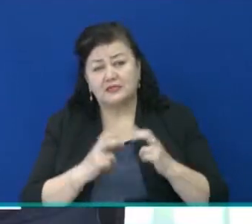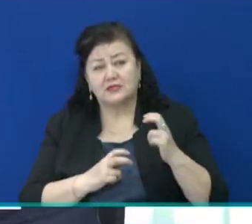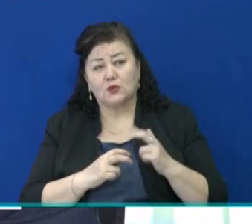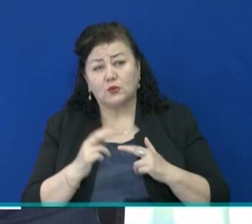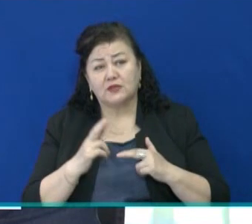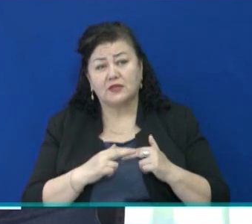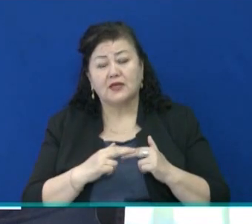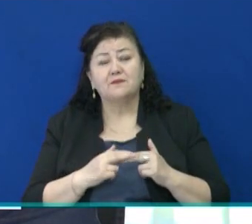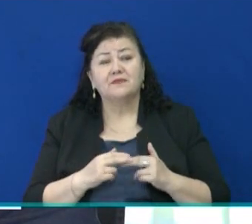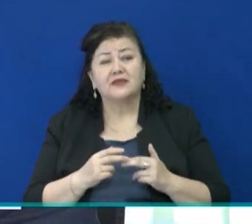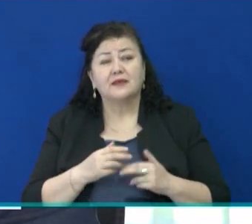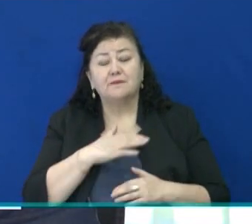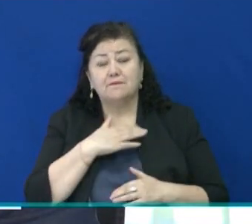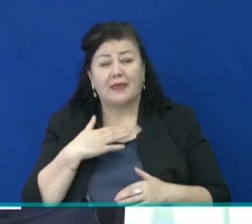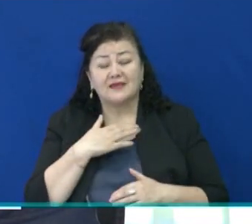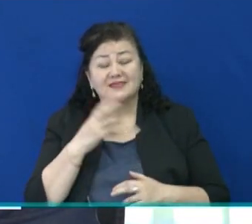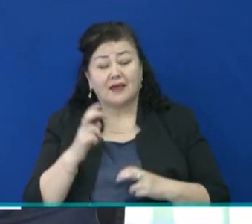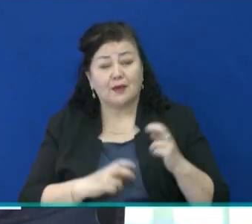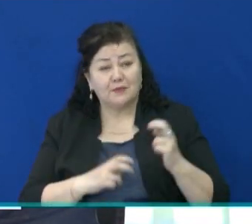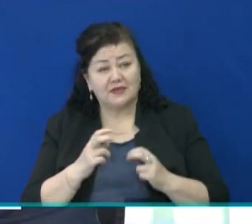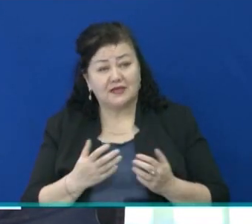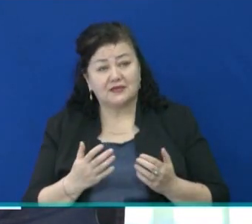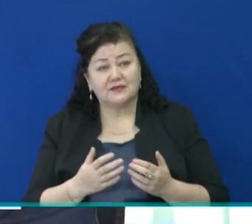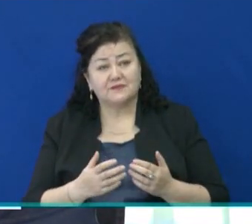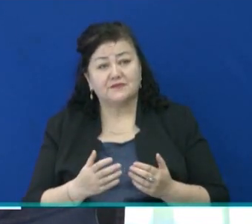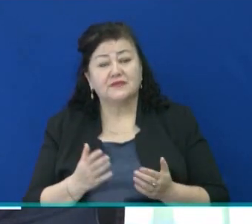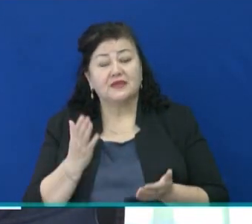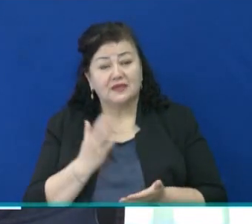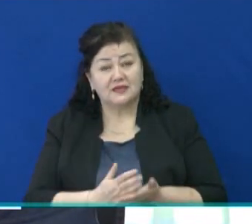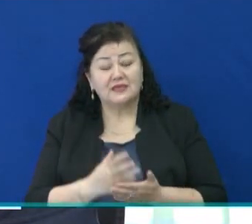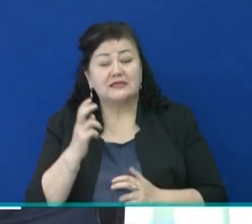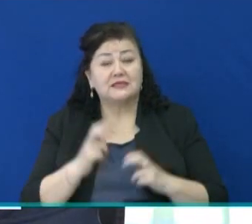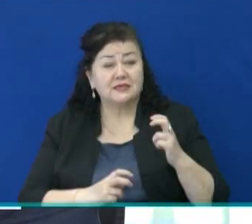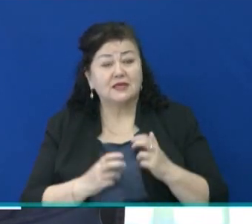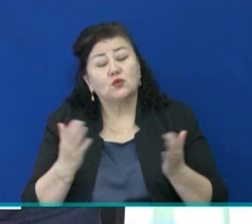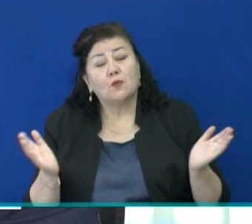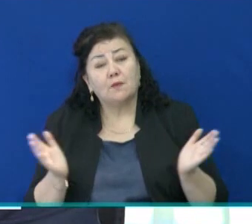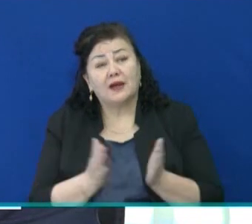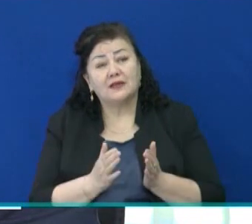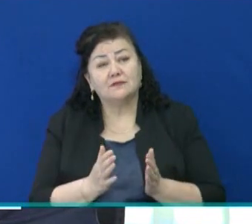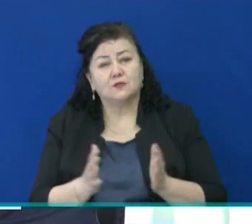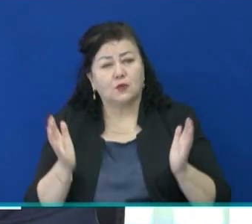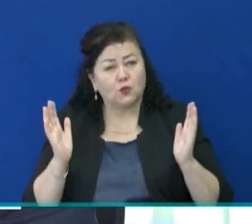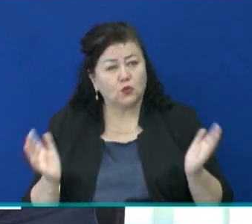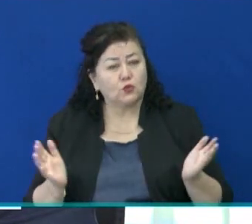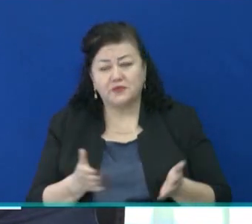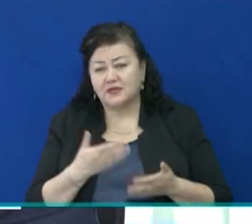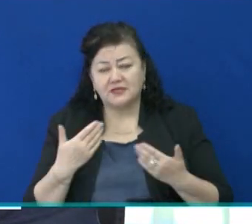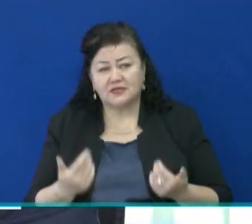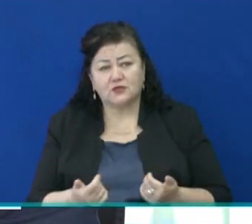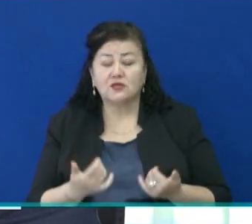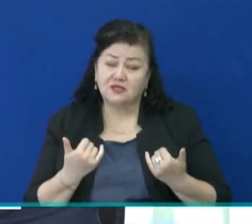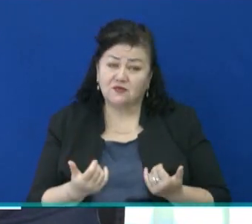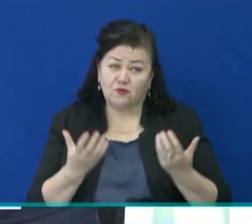жоспарлануда. Дегенмен өңдеуші кәсіпорны жоқ емес, бар, бірақ кішілі. Ірі кәсіпорындар бүгінгі таңда